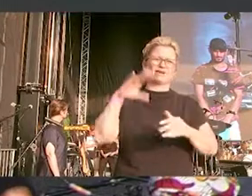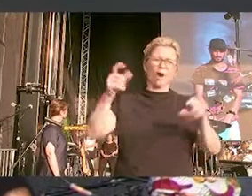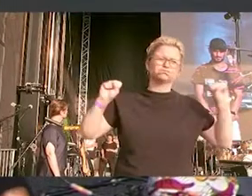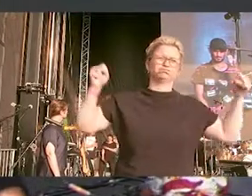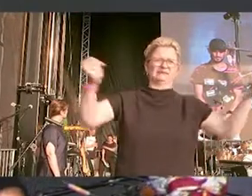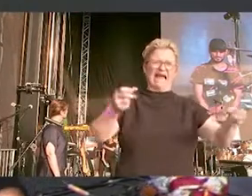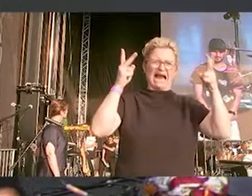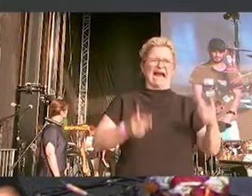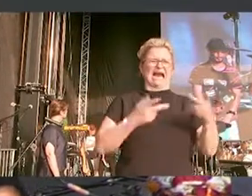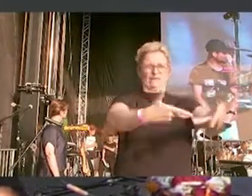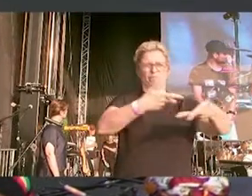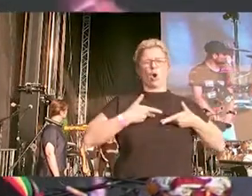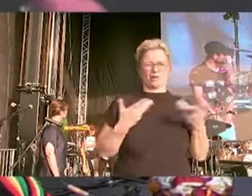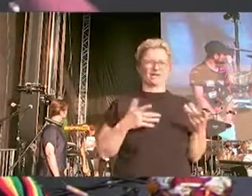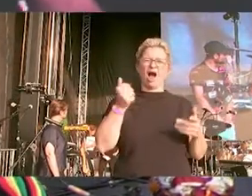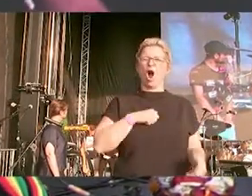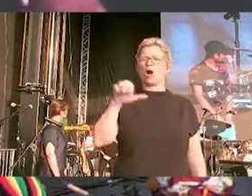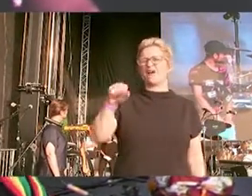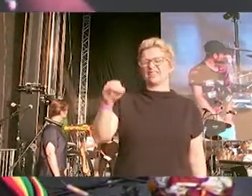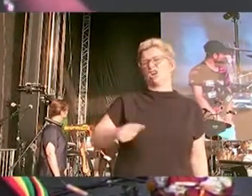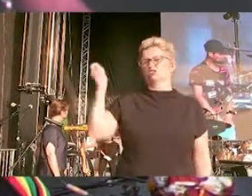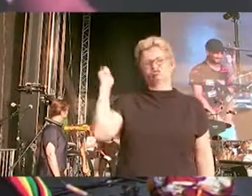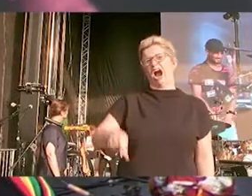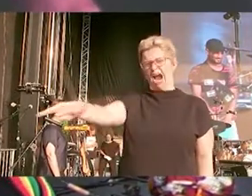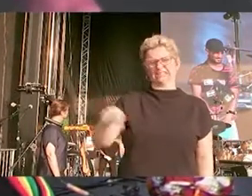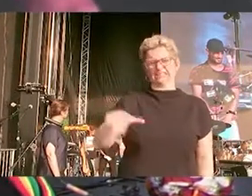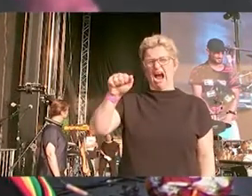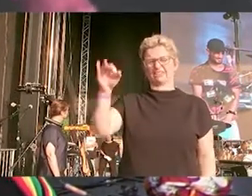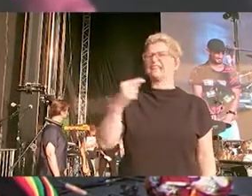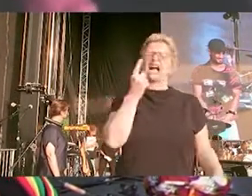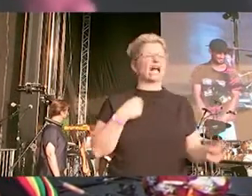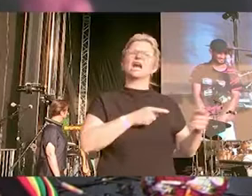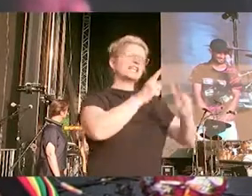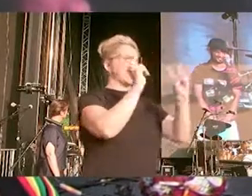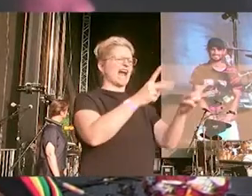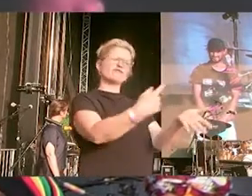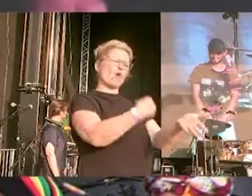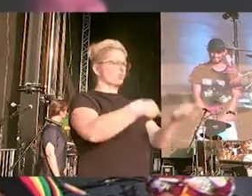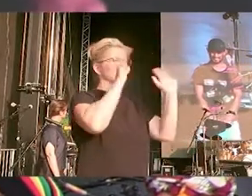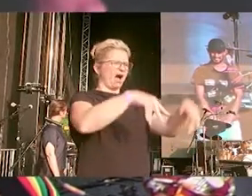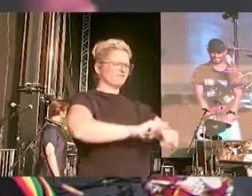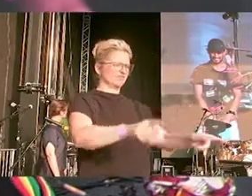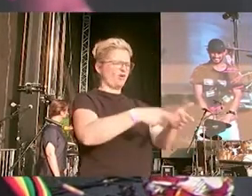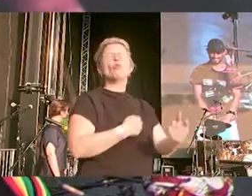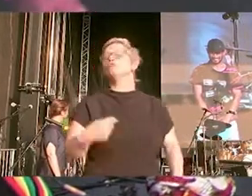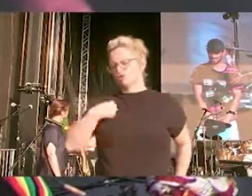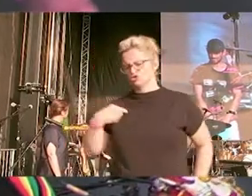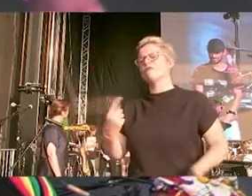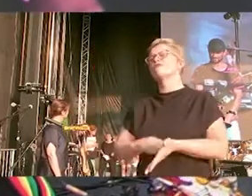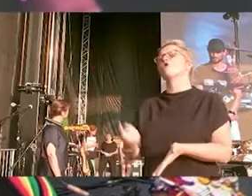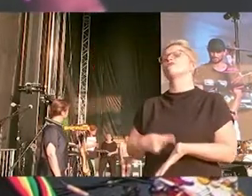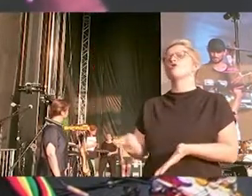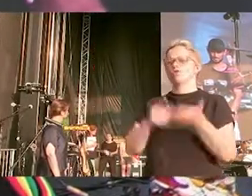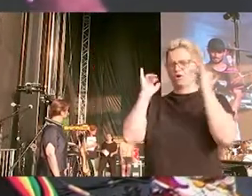Und nur ein Satz an die AfD, an die scheiß AfD. Sie sagen immer, wir haben kein Recht, Forderungen zu stellen. Wir werden Forderungen stellen,